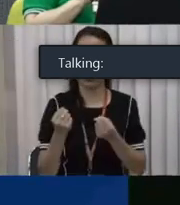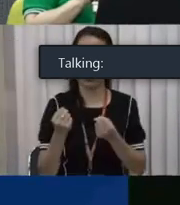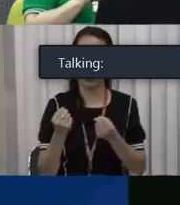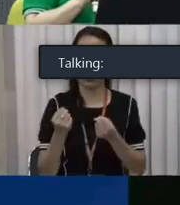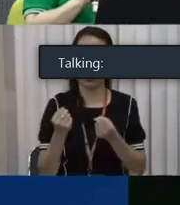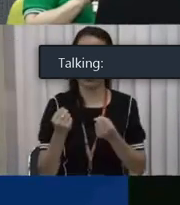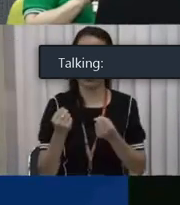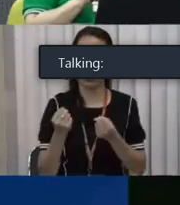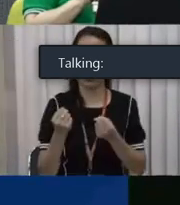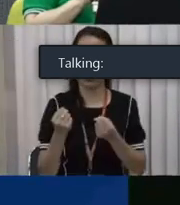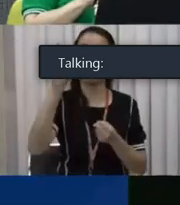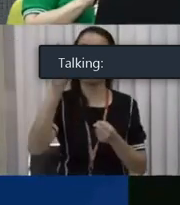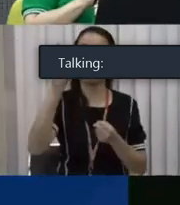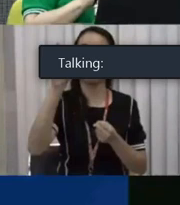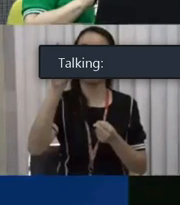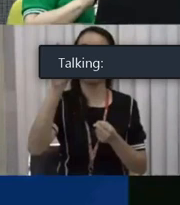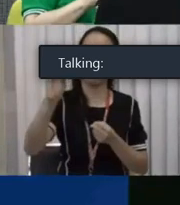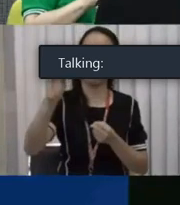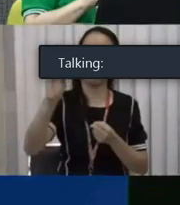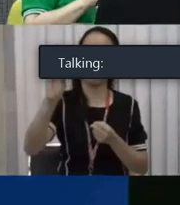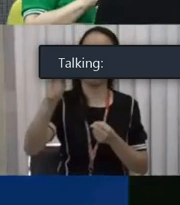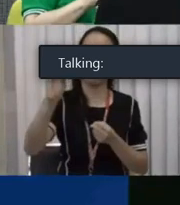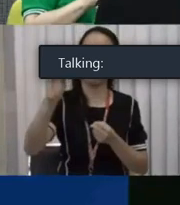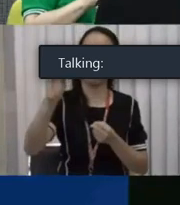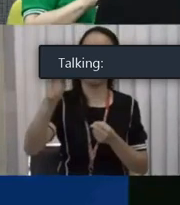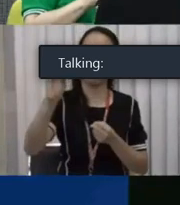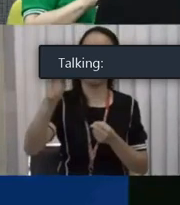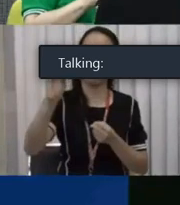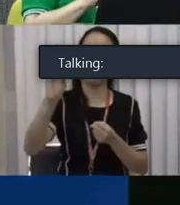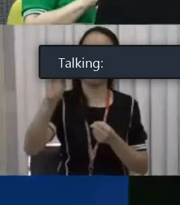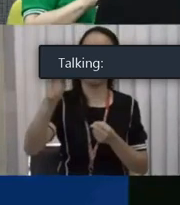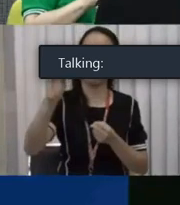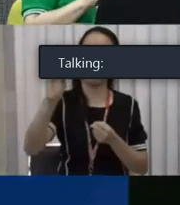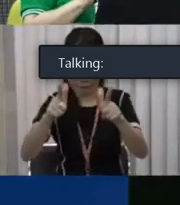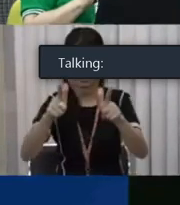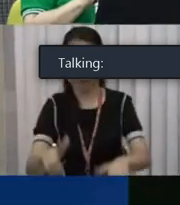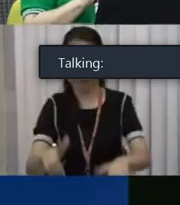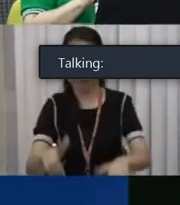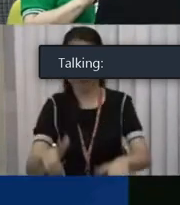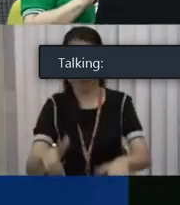maonang 7 days. Pwede siya straight or broken.